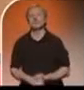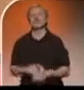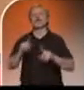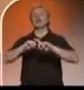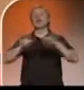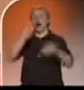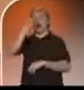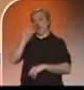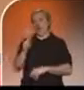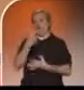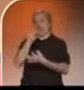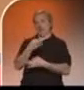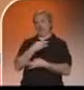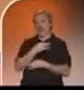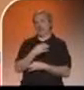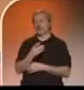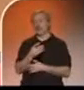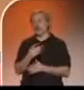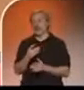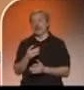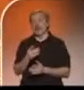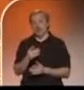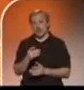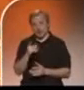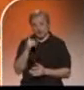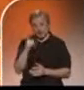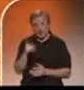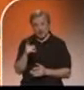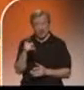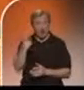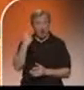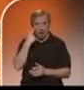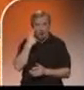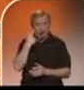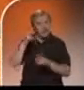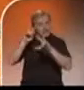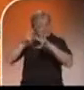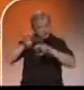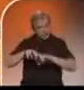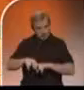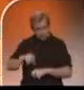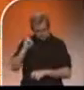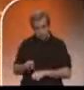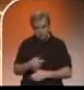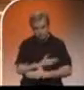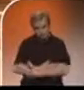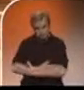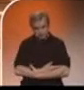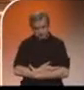maminky, jestli je třeba nějaké specializované oční vyšetření už vlastně v časném věku.